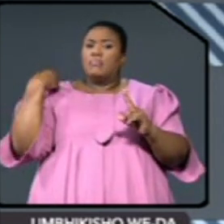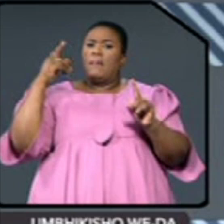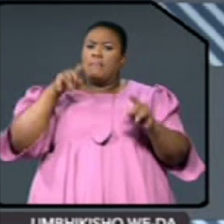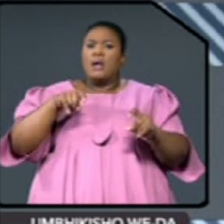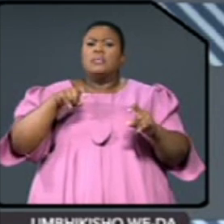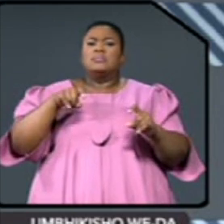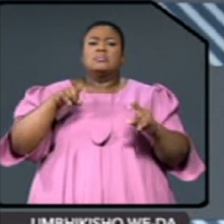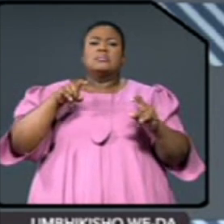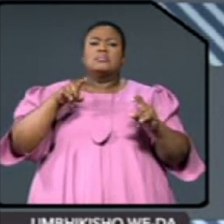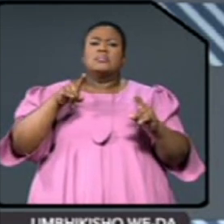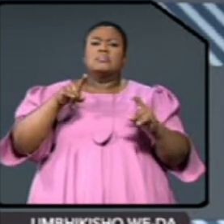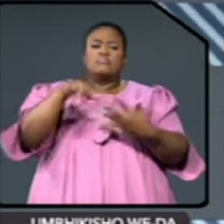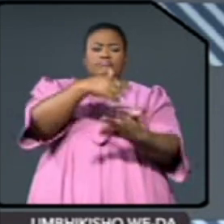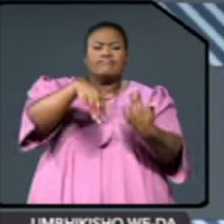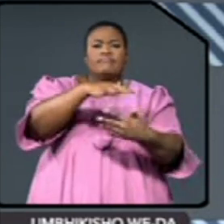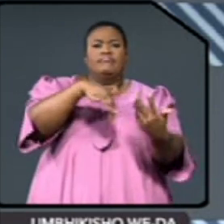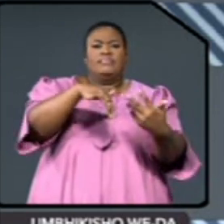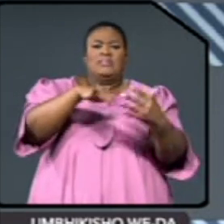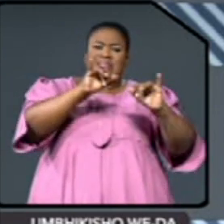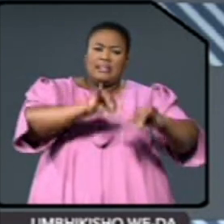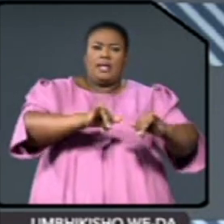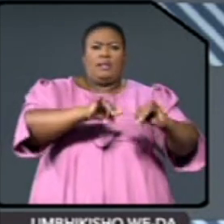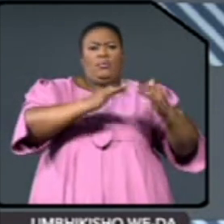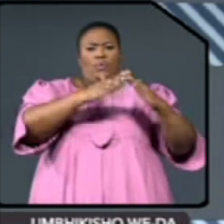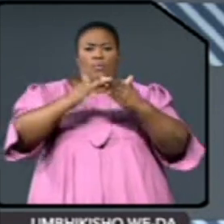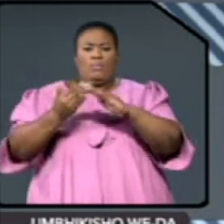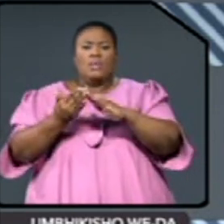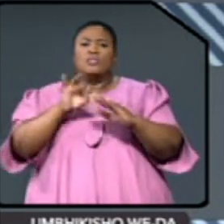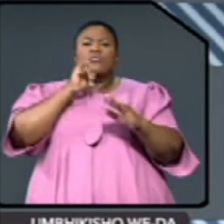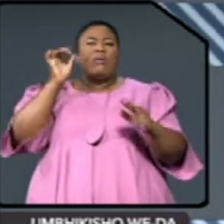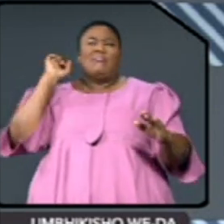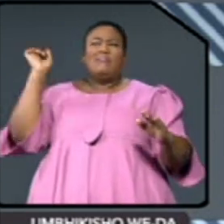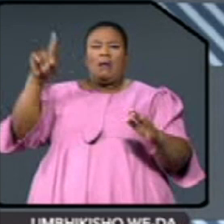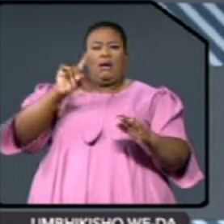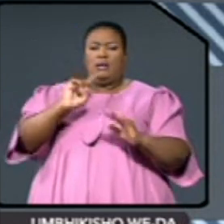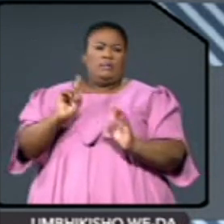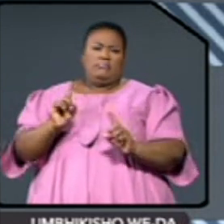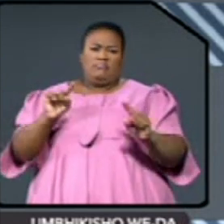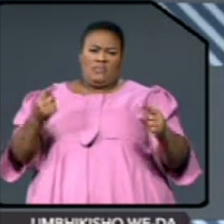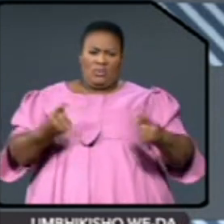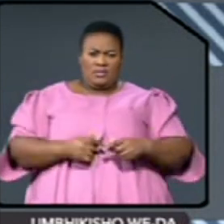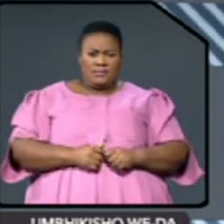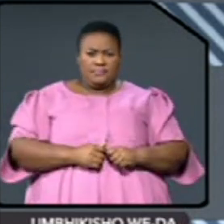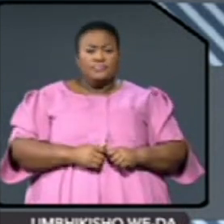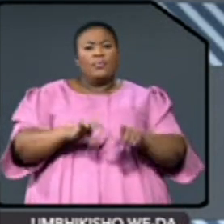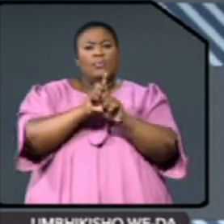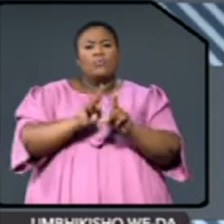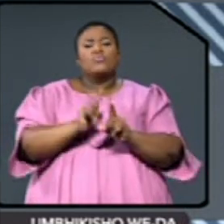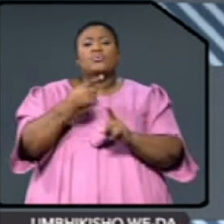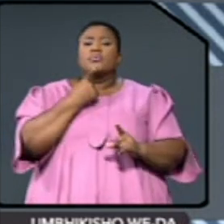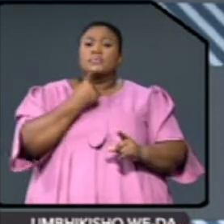lapho bakude khona baqhelene nomphakathi. So yizo zona lezi zinto ebeyikhulunya ke bakhulumile futhi nendaba